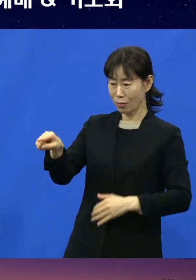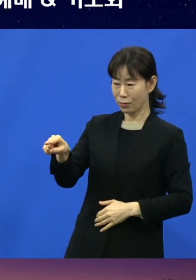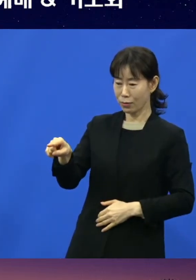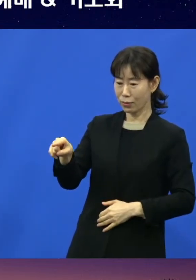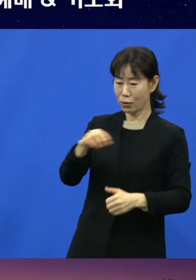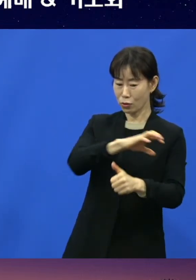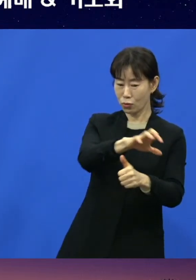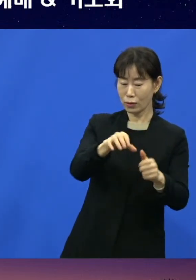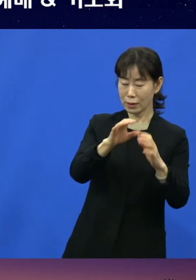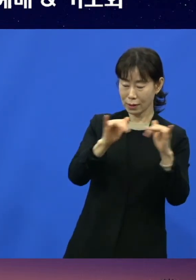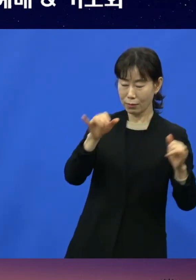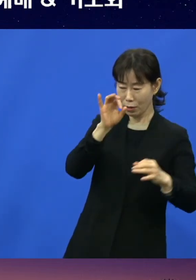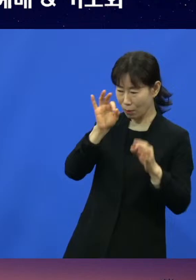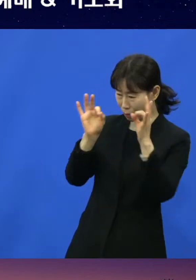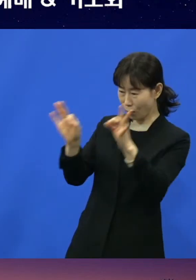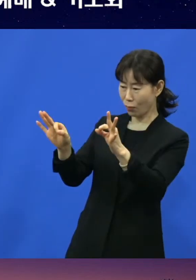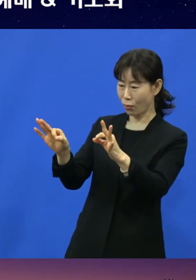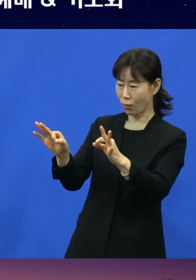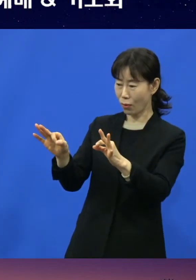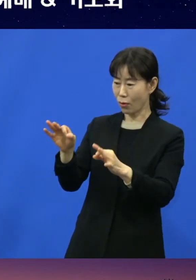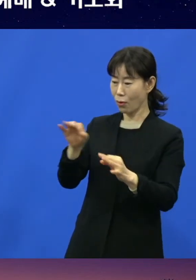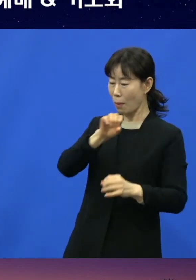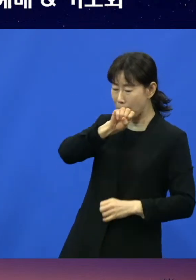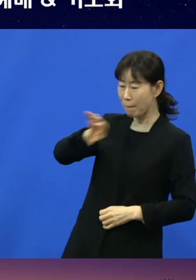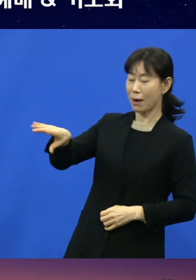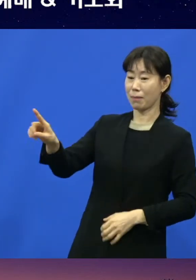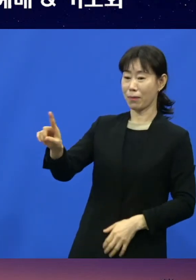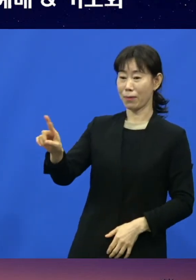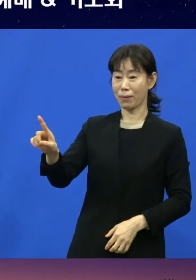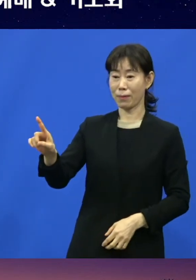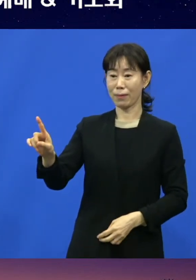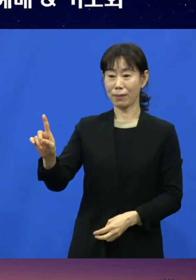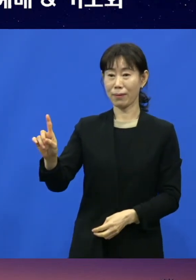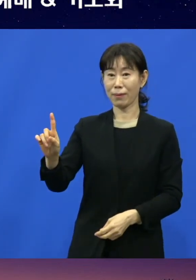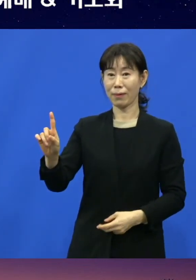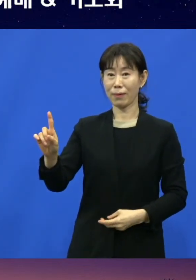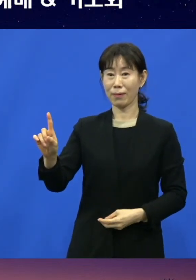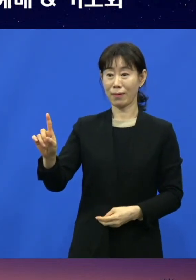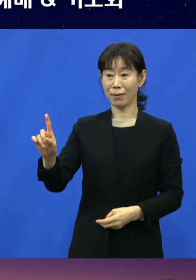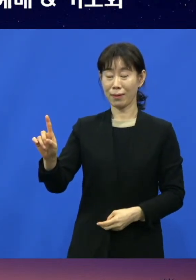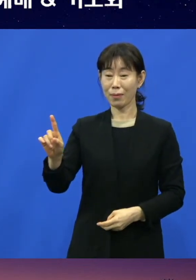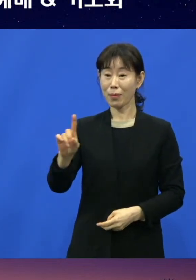사는 거예요. 그 주변의 사람들이 뭐라고 얘기했겠습니까?